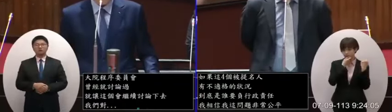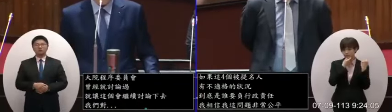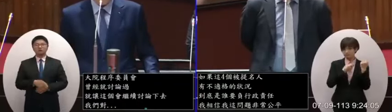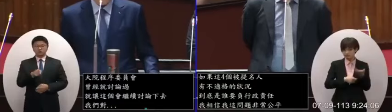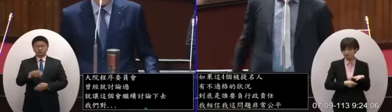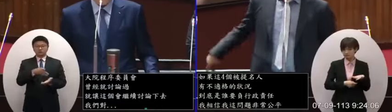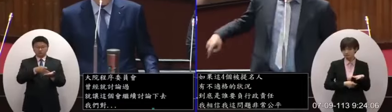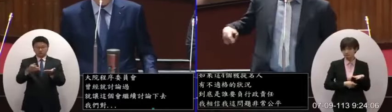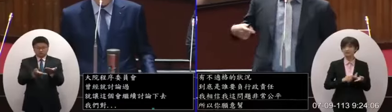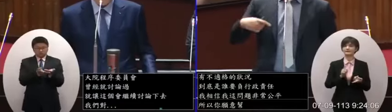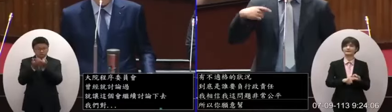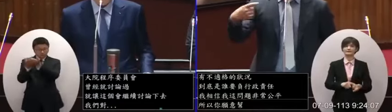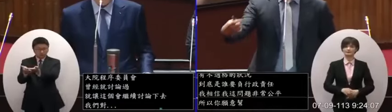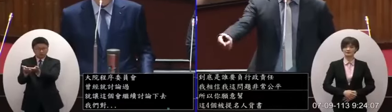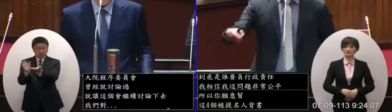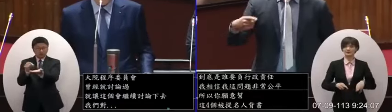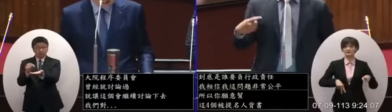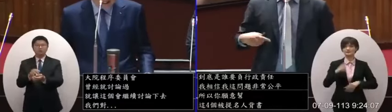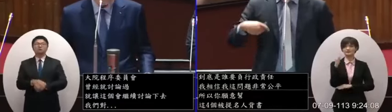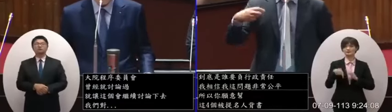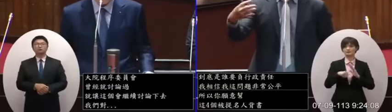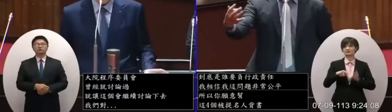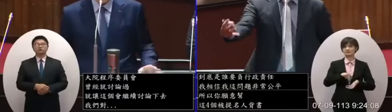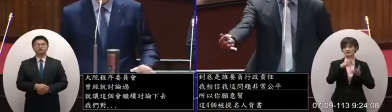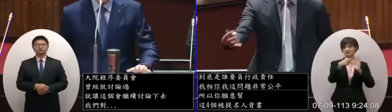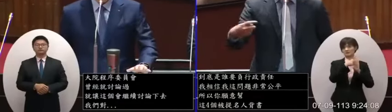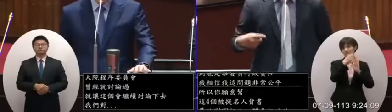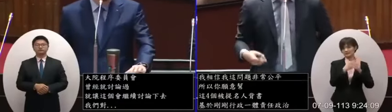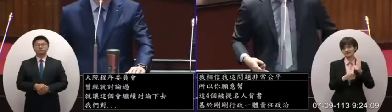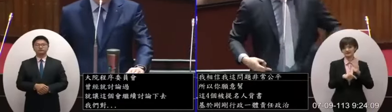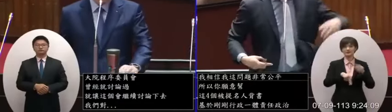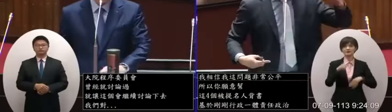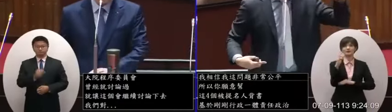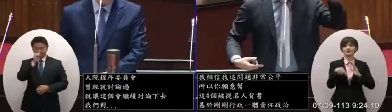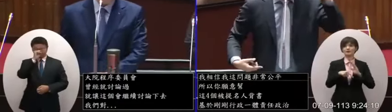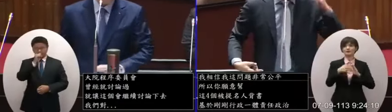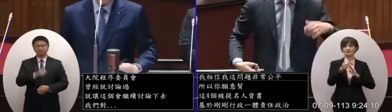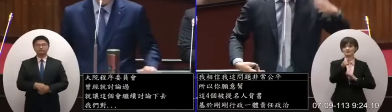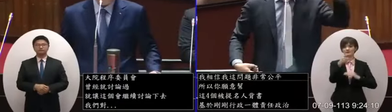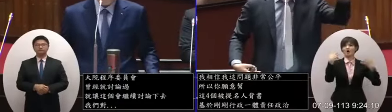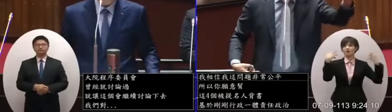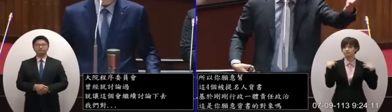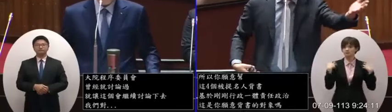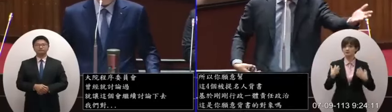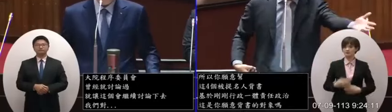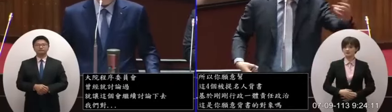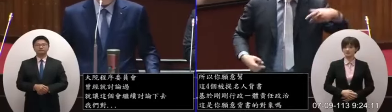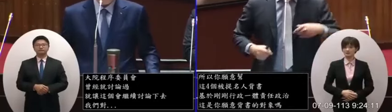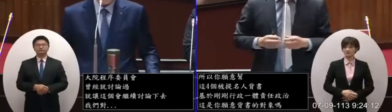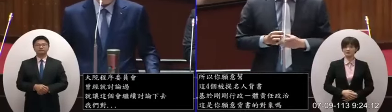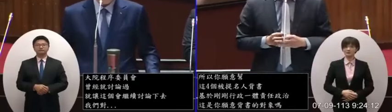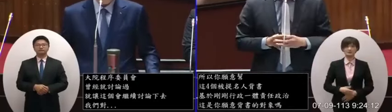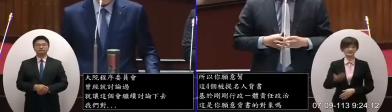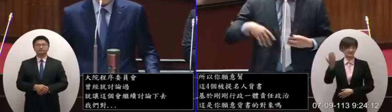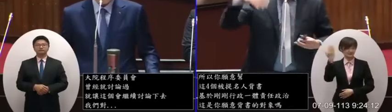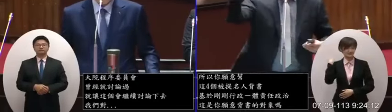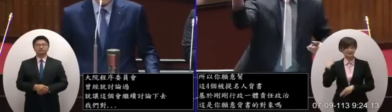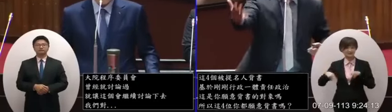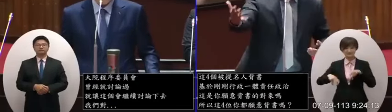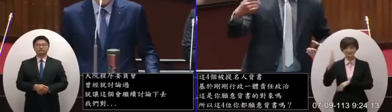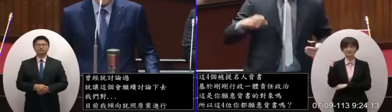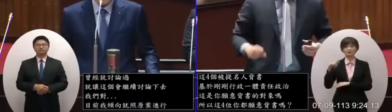名， 对啦，行政院提名是行政院长要负责嘛？我们就是不希望把前任行政院长